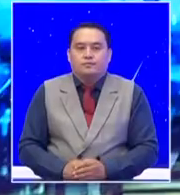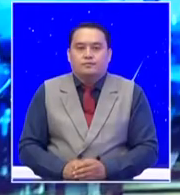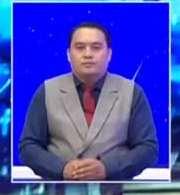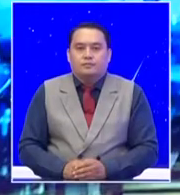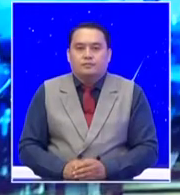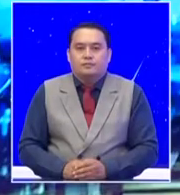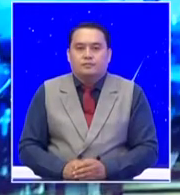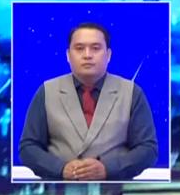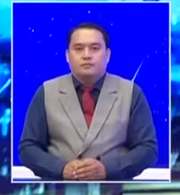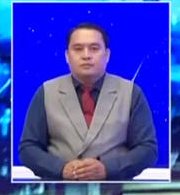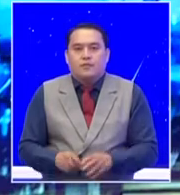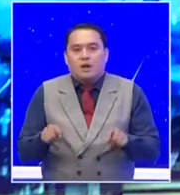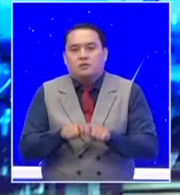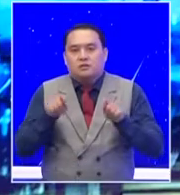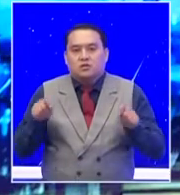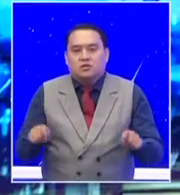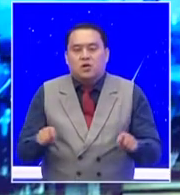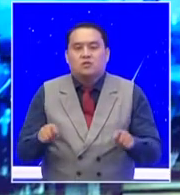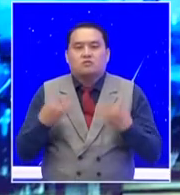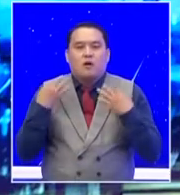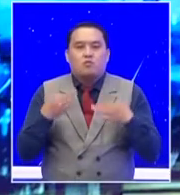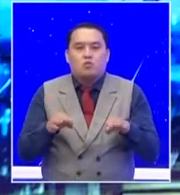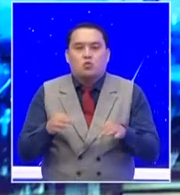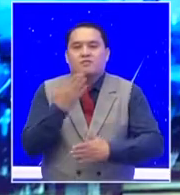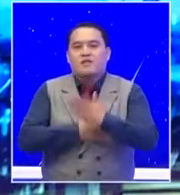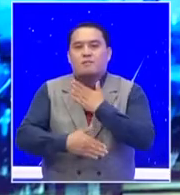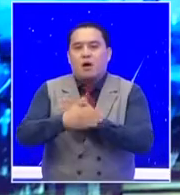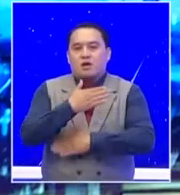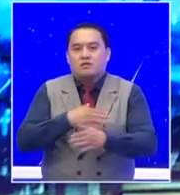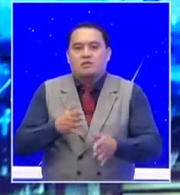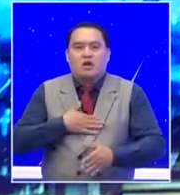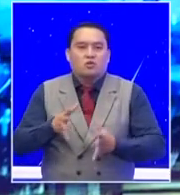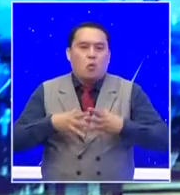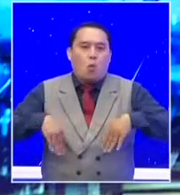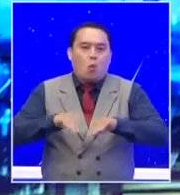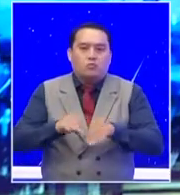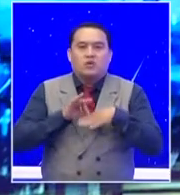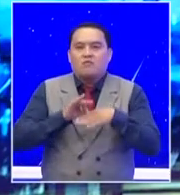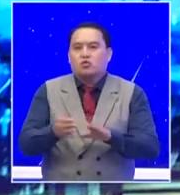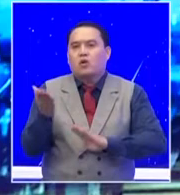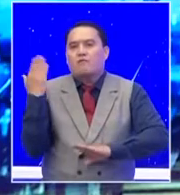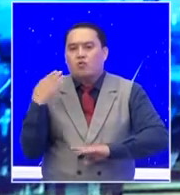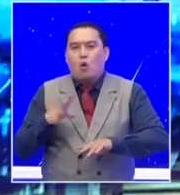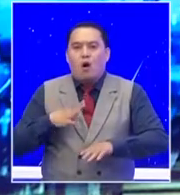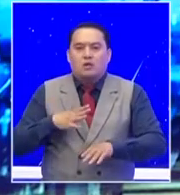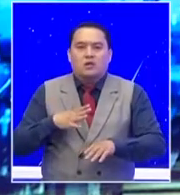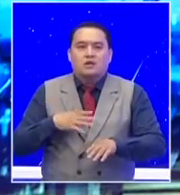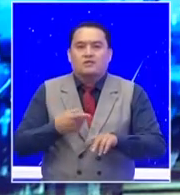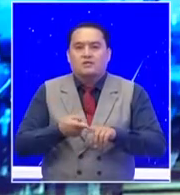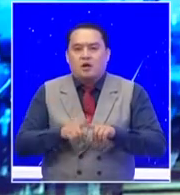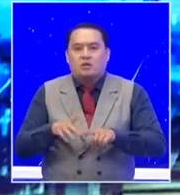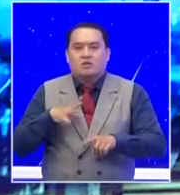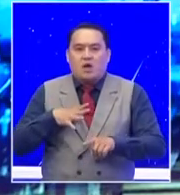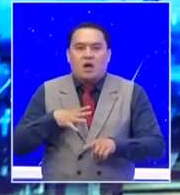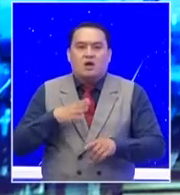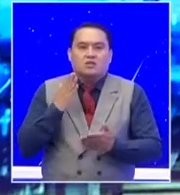К другим темам. О создании безбарьерной среды для инвалидов в нашем обществе разговор ведется давно. Однако с повестки дня